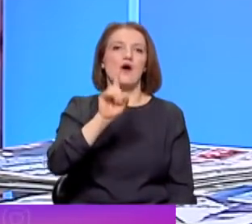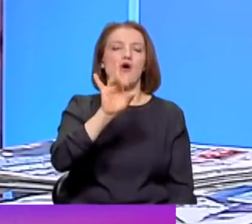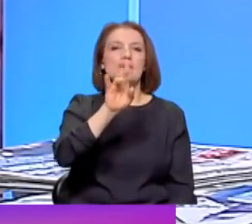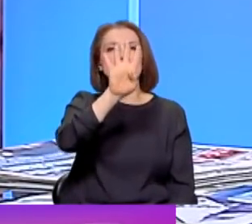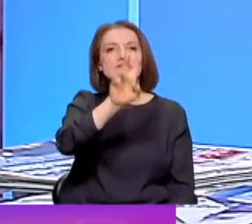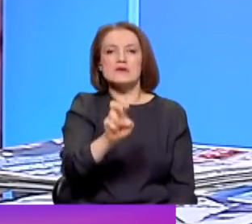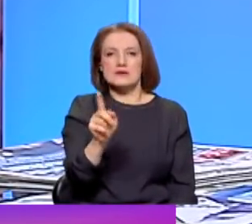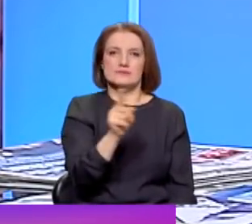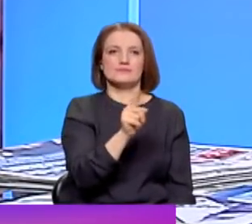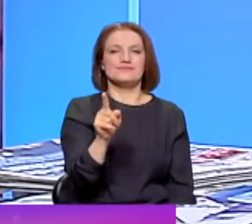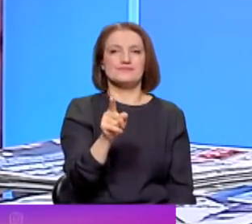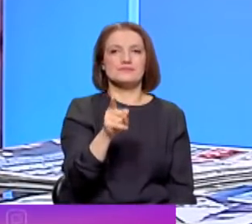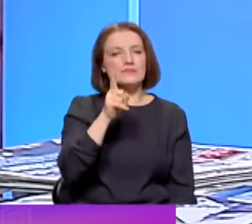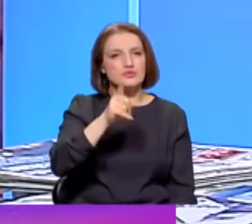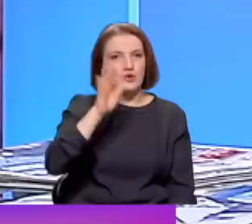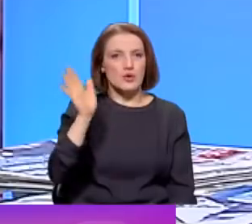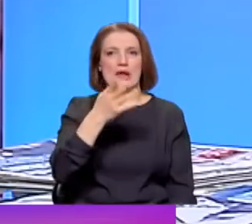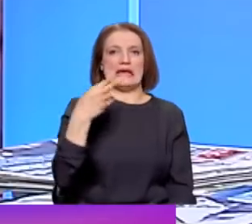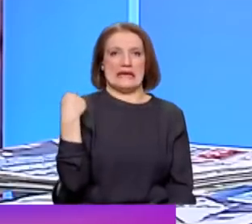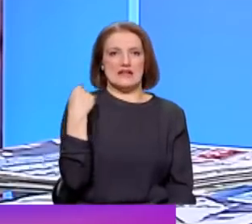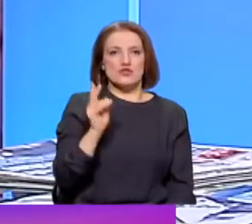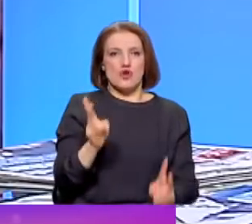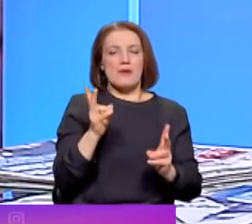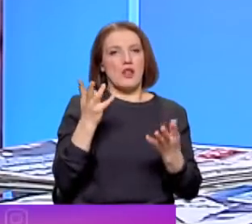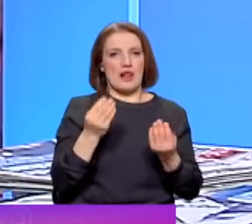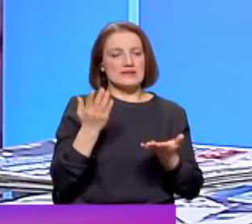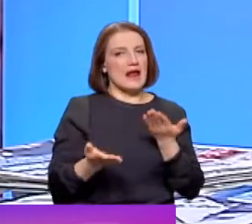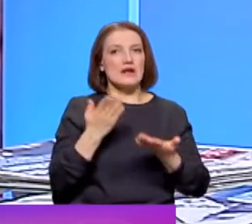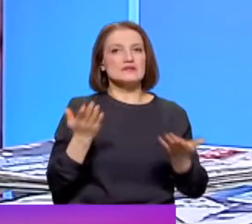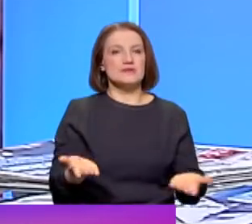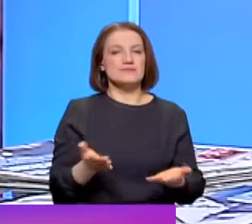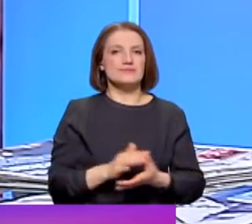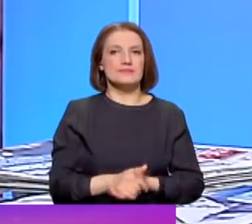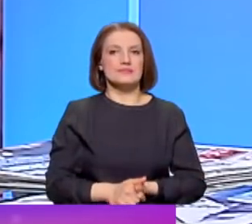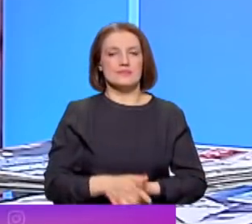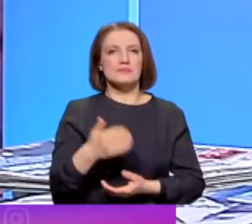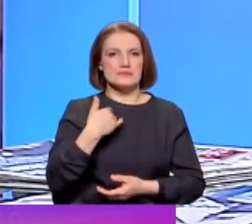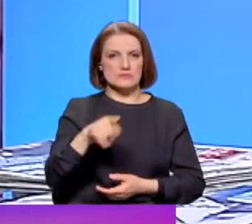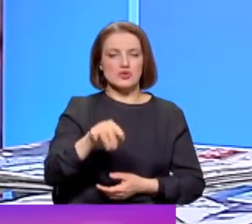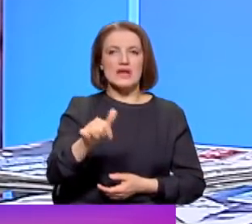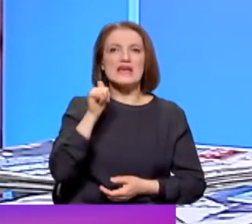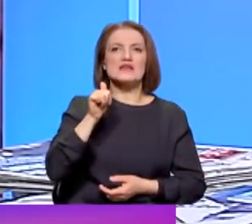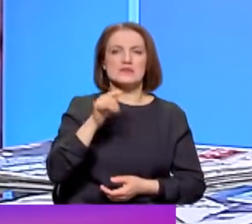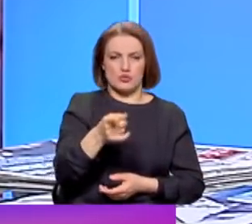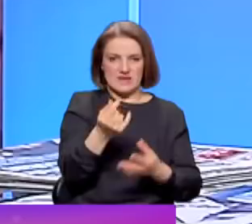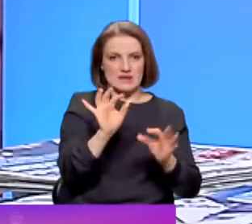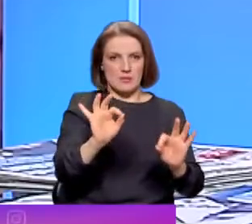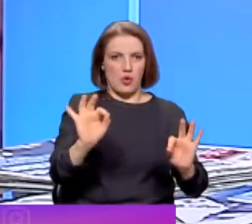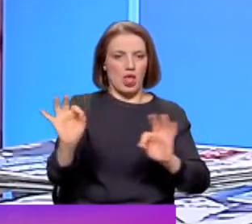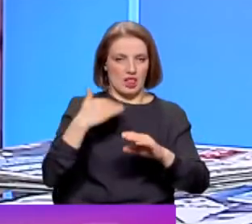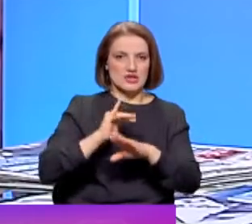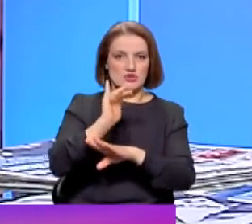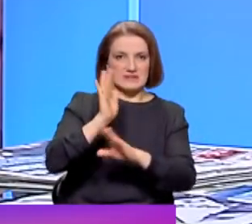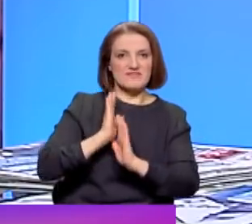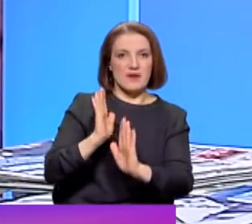48/15 seviyesinde bunu da o zaman yeni normal olarak değerlendirirsek biz buradan Geri dönmeyecek miyiz ya bu fiyatlarla